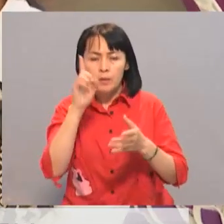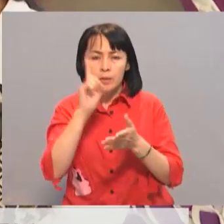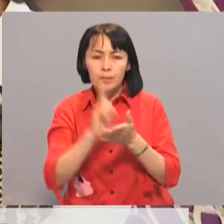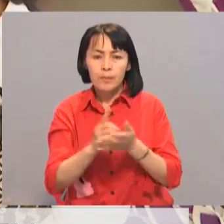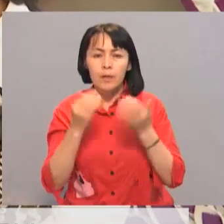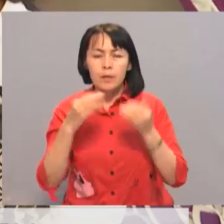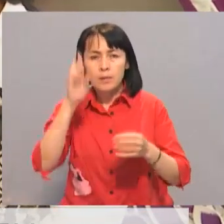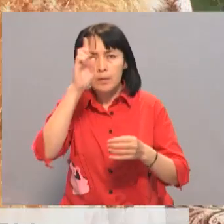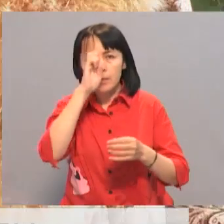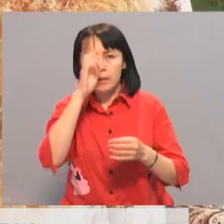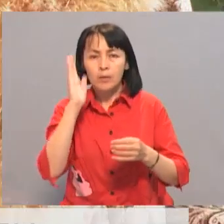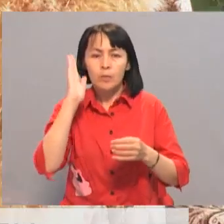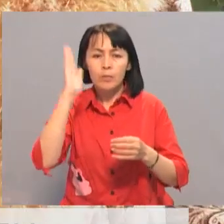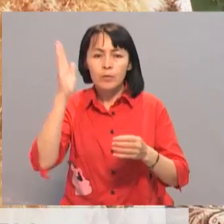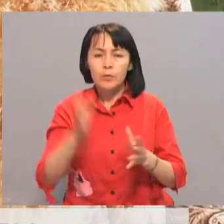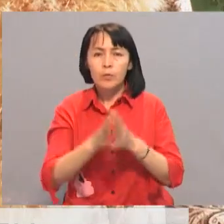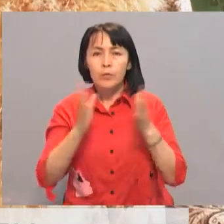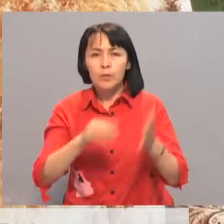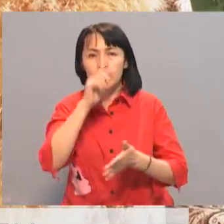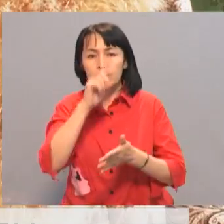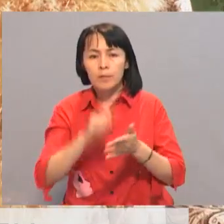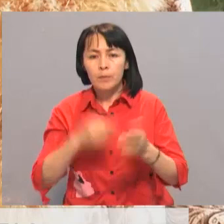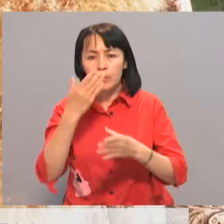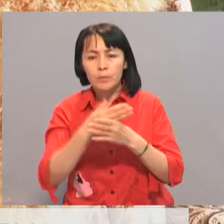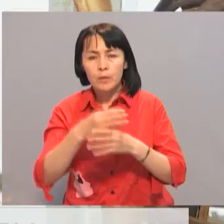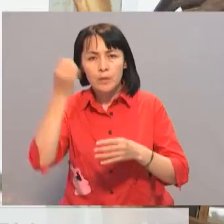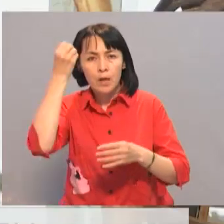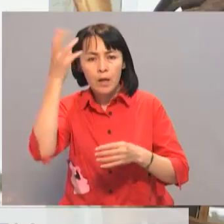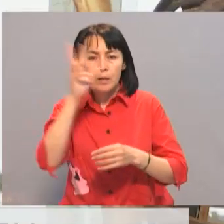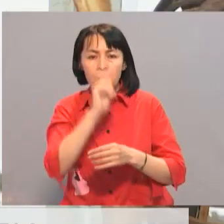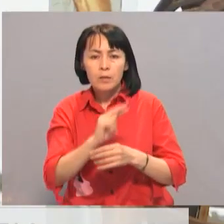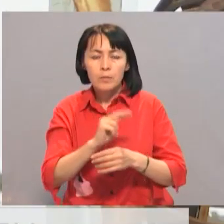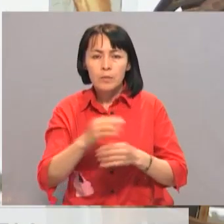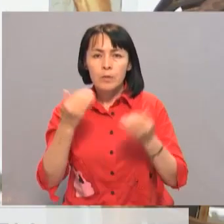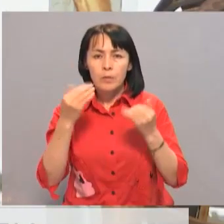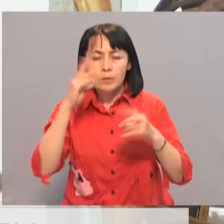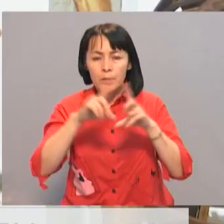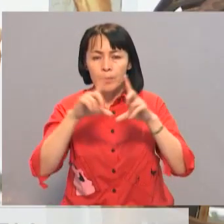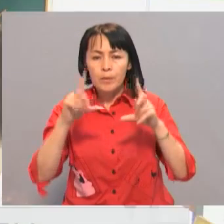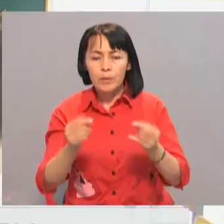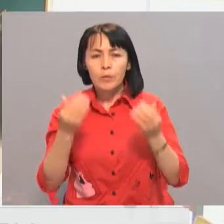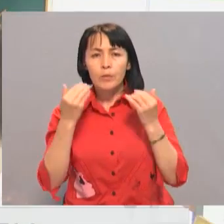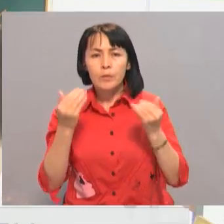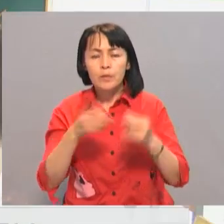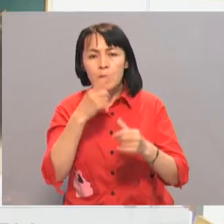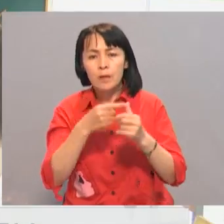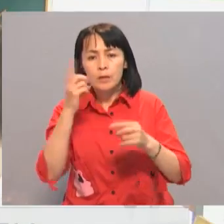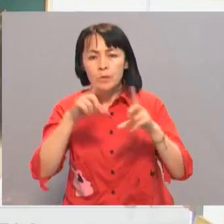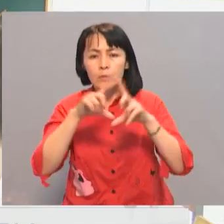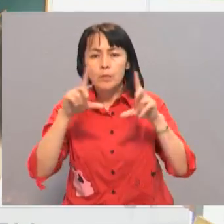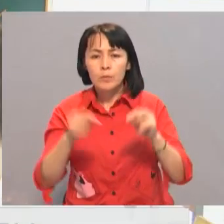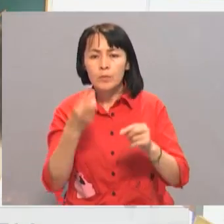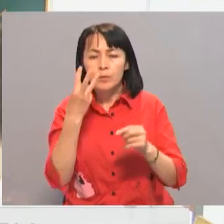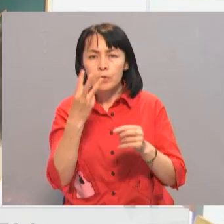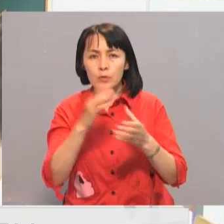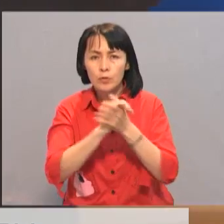міндеті. Ал мемлекеттің болашағына үлкен үлес қосып, білімді ұрпақты тәрбиелейтін орта ол мектеп. Осы орайда аталмыш білім ошағында